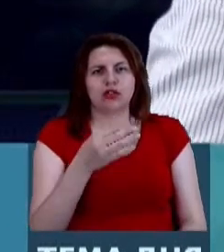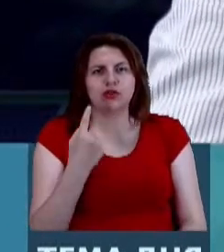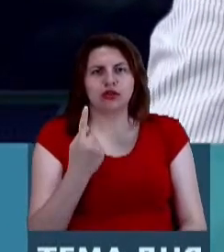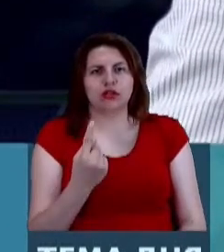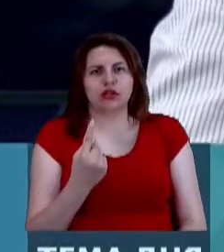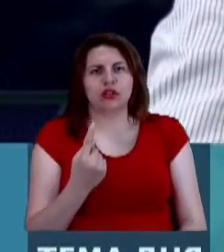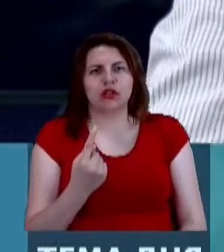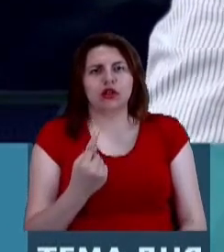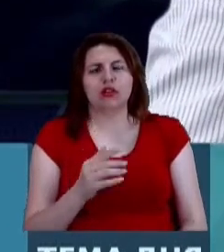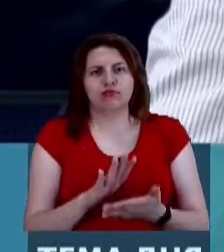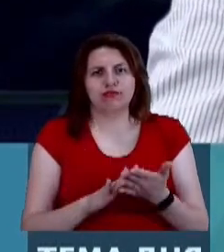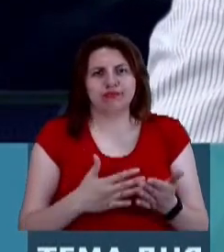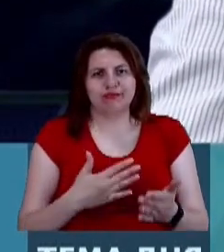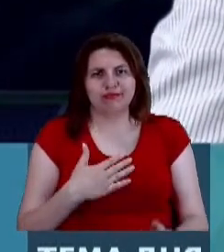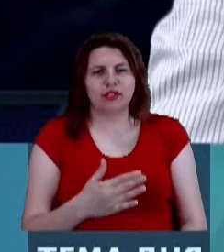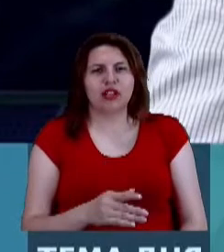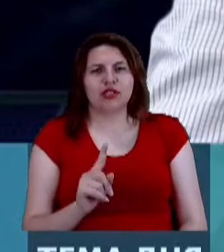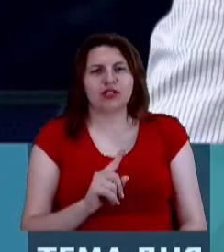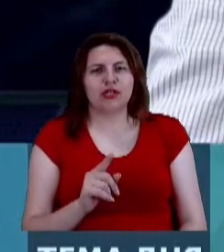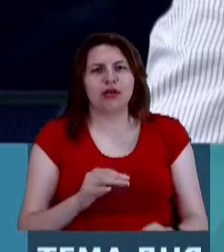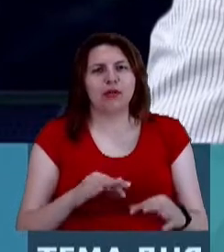перепрошую, проєкт, з яким власне сьогодні в